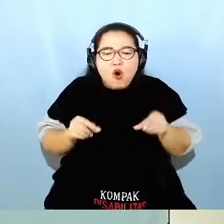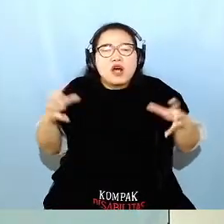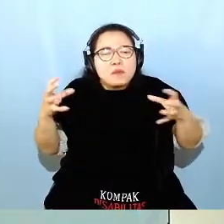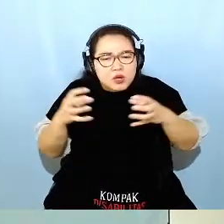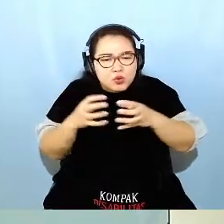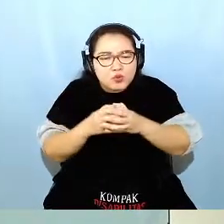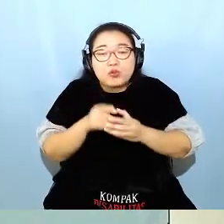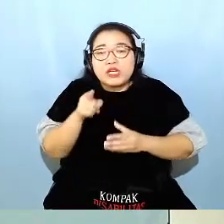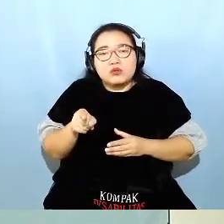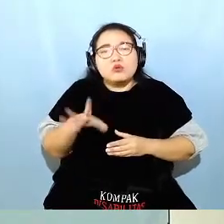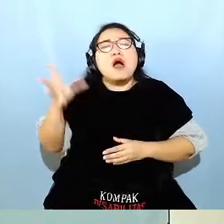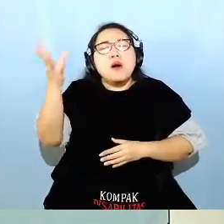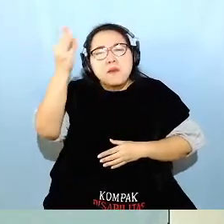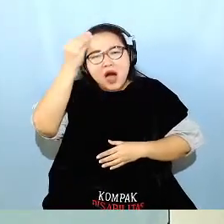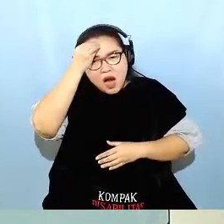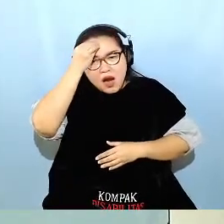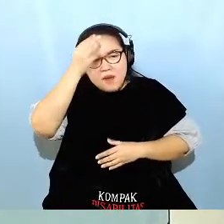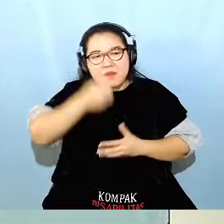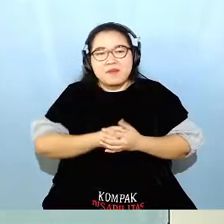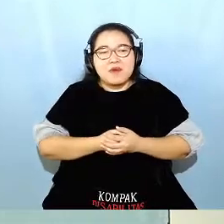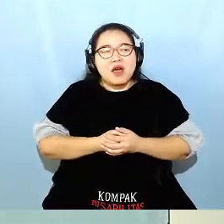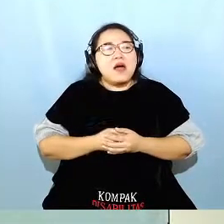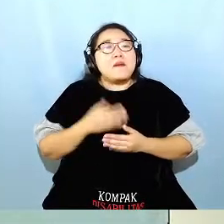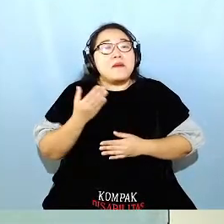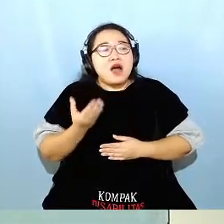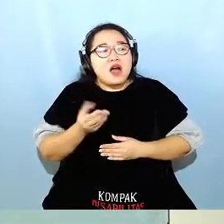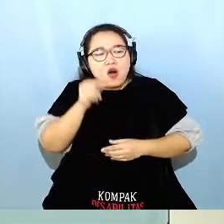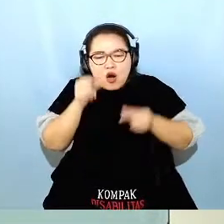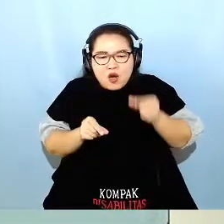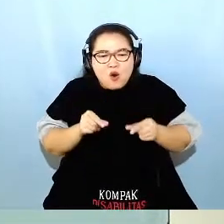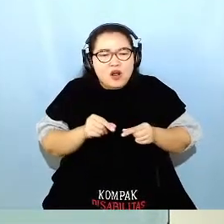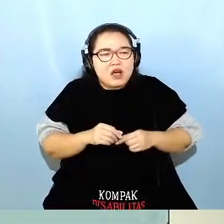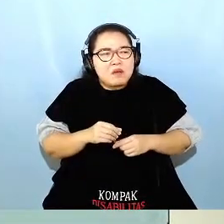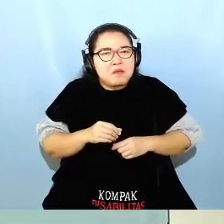Peristiwa Pentakosta, datangnya Roh Kudus kepada para rasul,